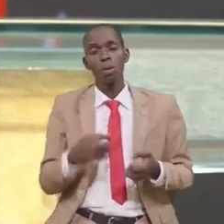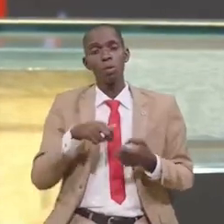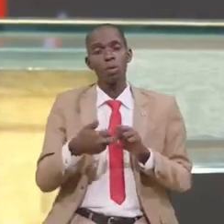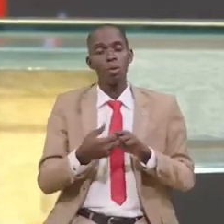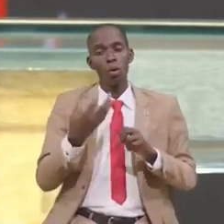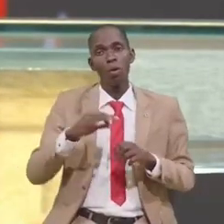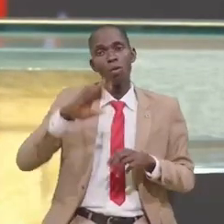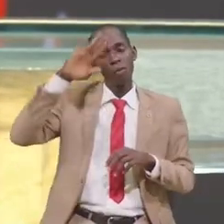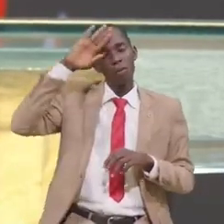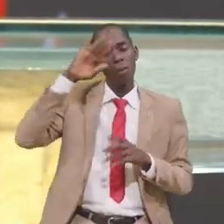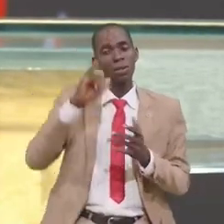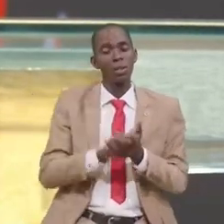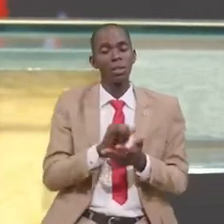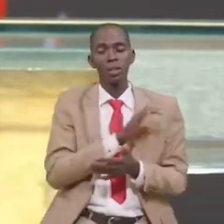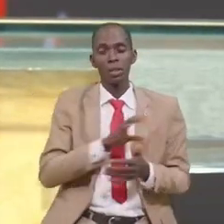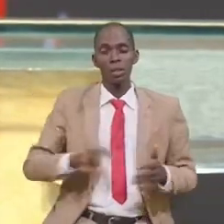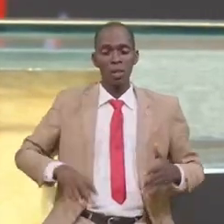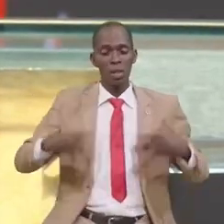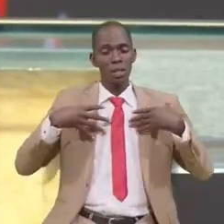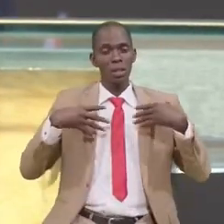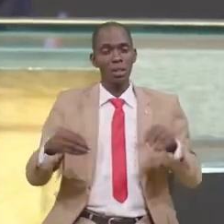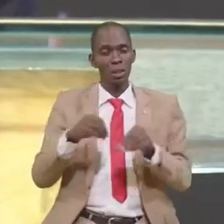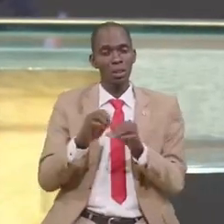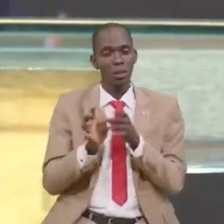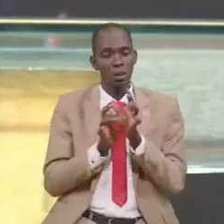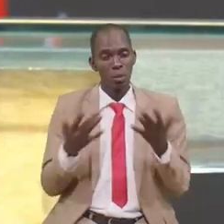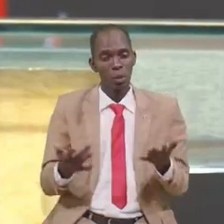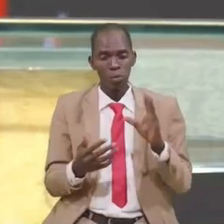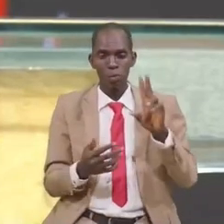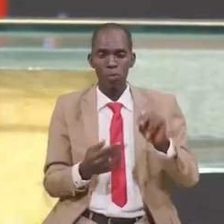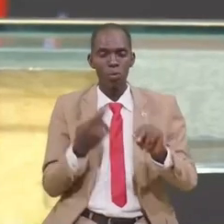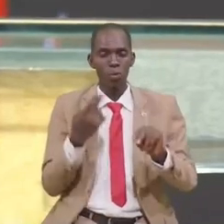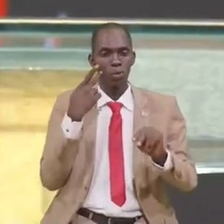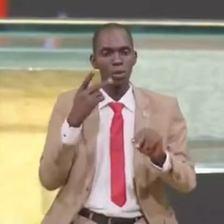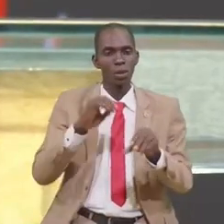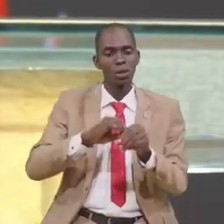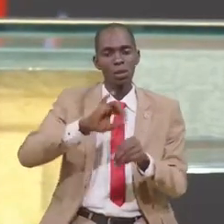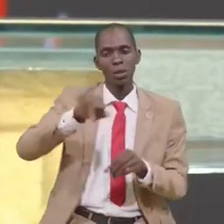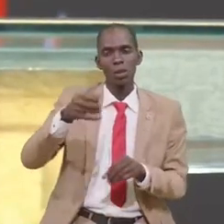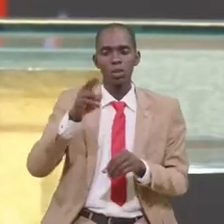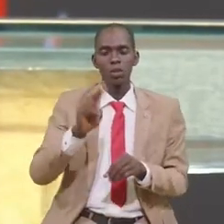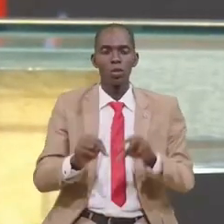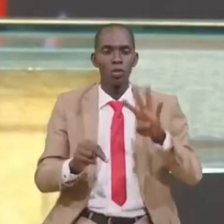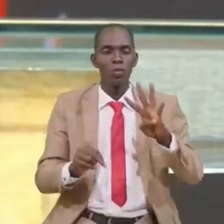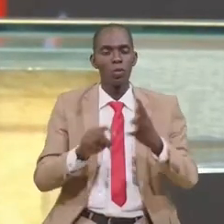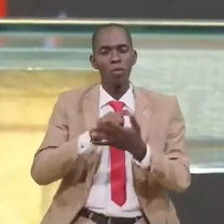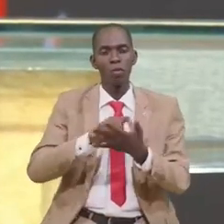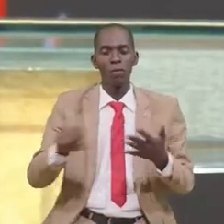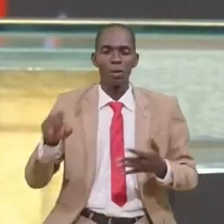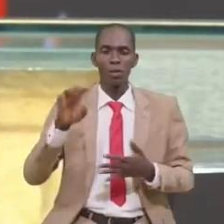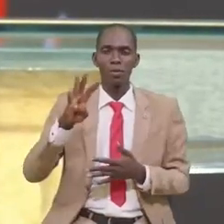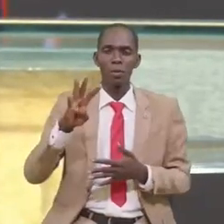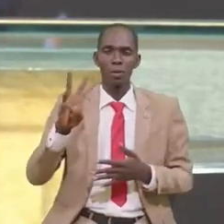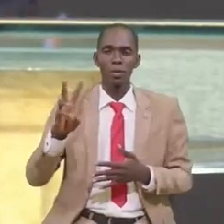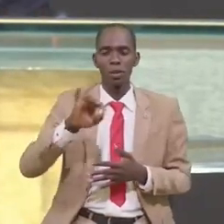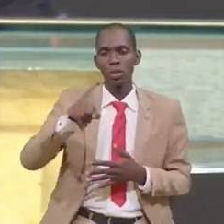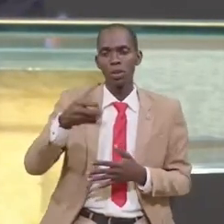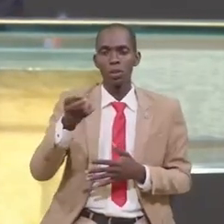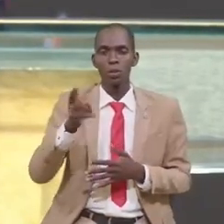cas de fièvre que Jésus a traité? Allons à Jean, chapitre